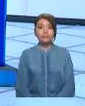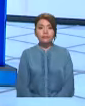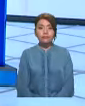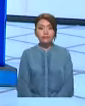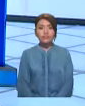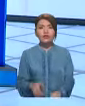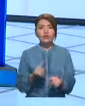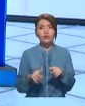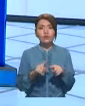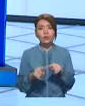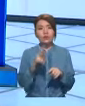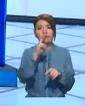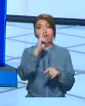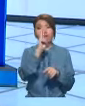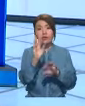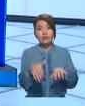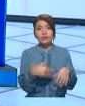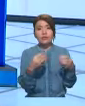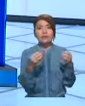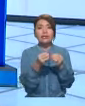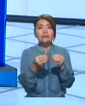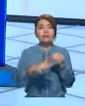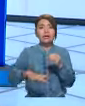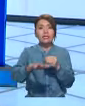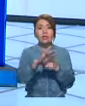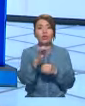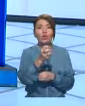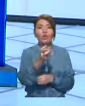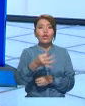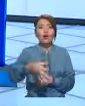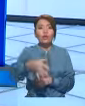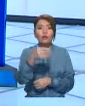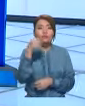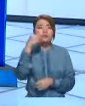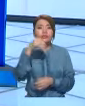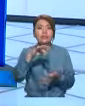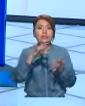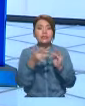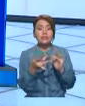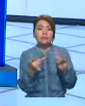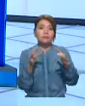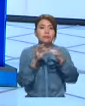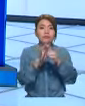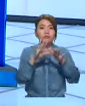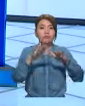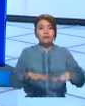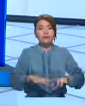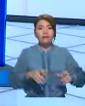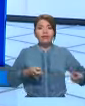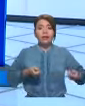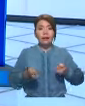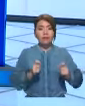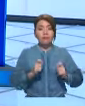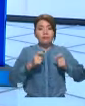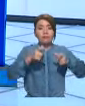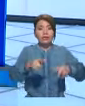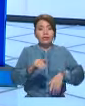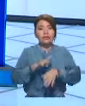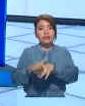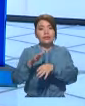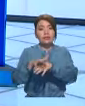Уже в ближайшие 2 года в десятки населенных пунктов области Улутау придет качественный интернет. Местные власти приступили к реализации